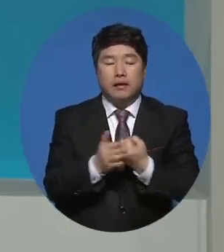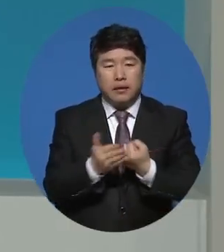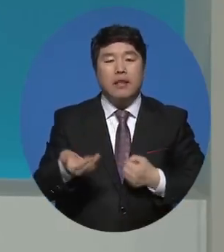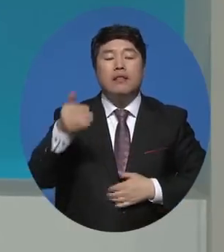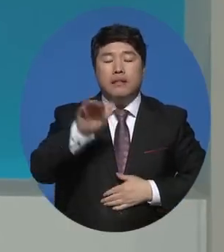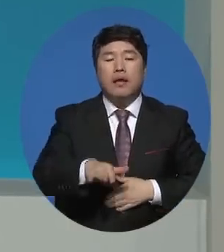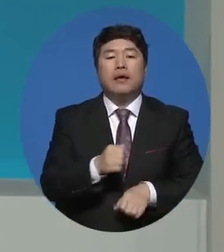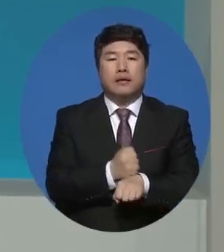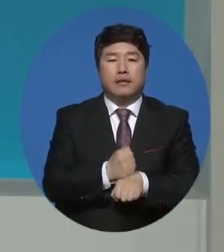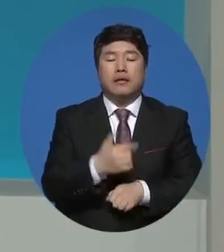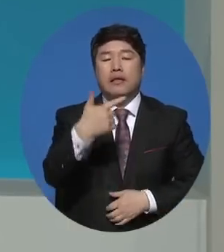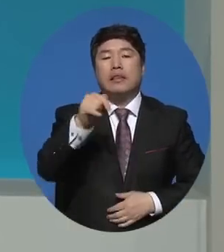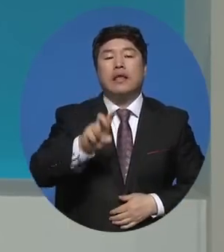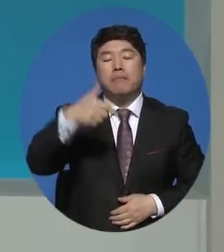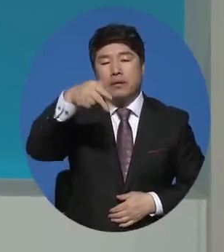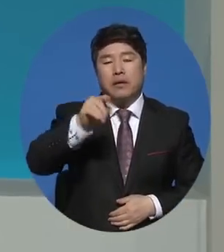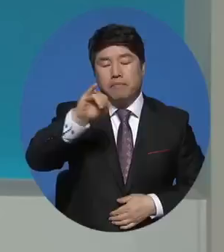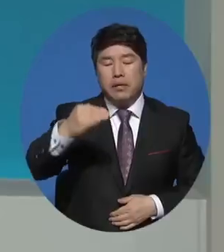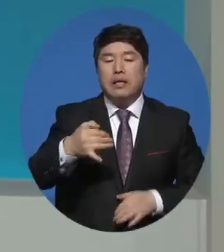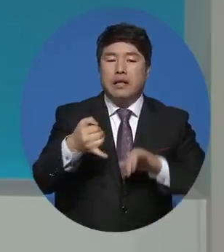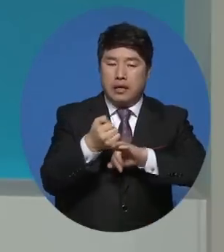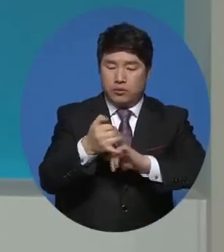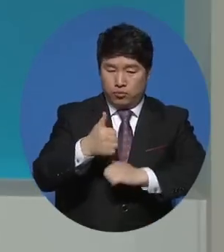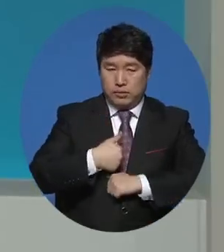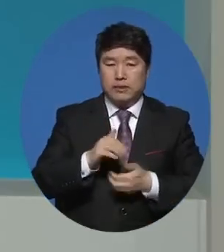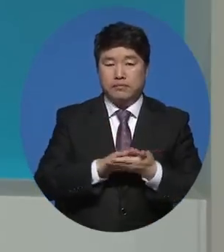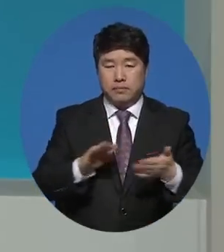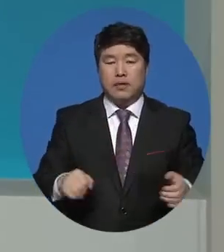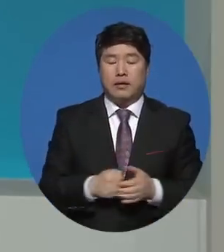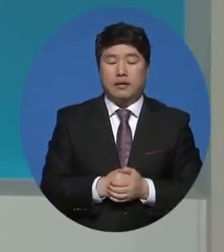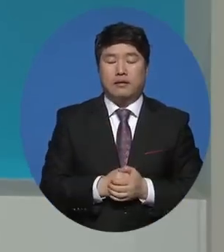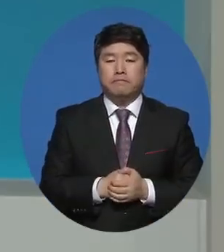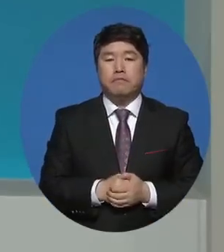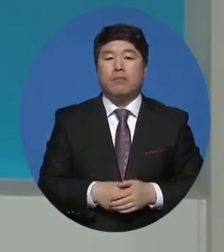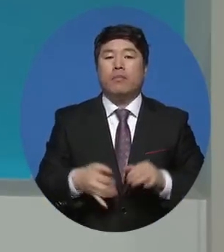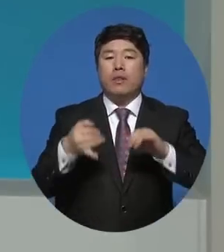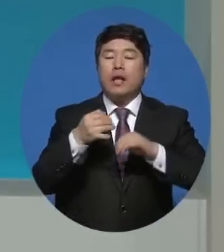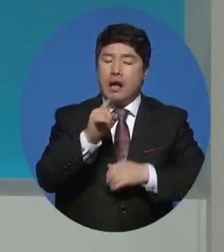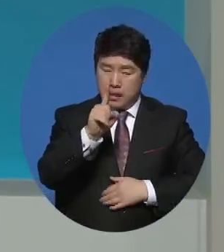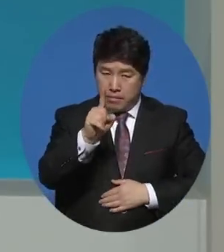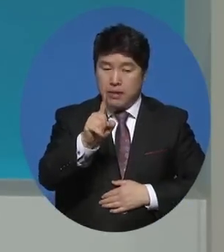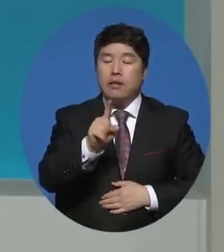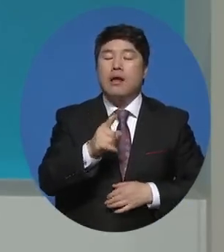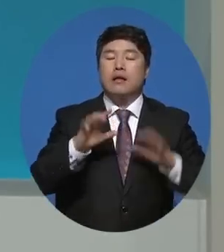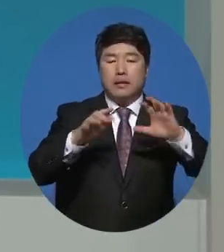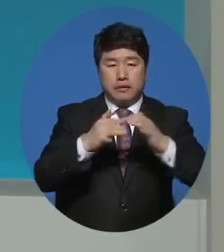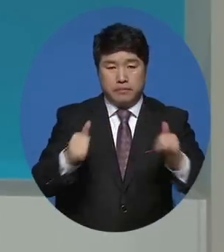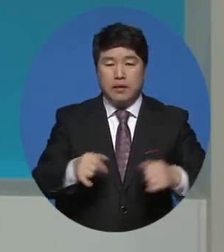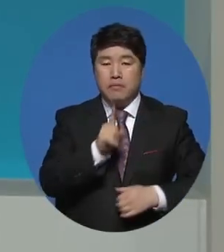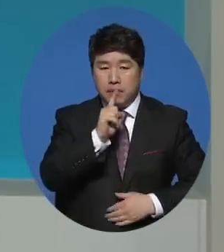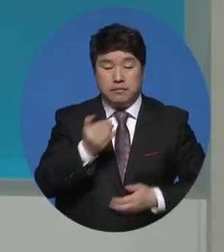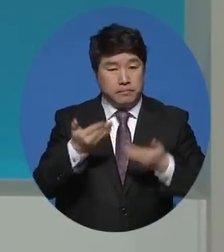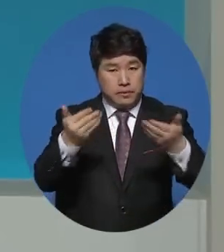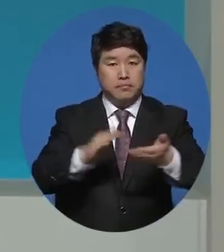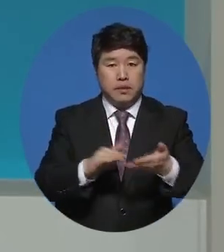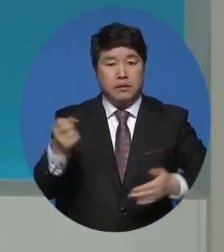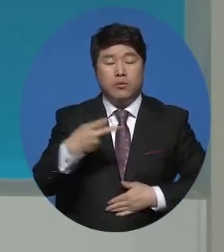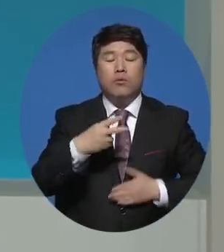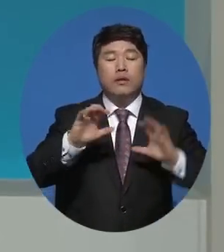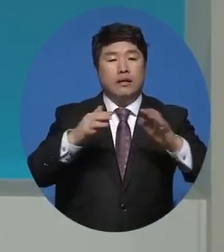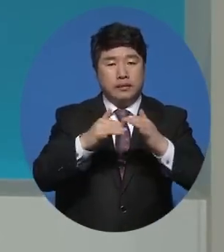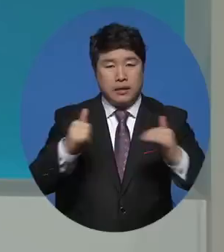남경필 약속 지키겠습니다 한 것만 국민들께 말씀드리겠습니다 그리고 국민을